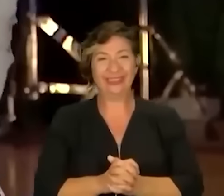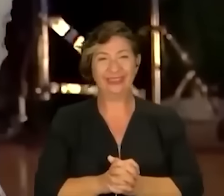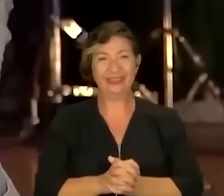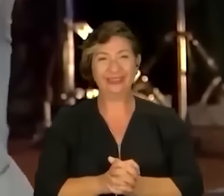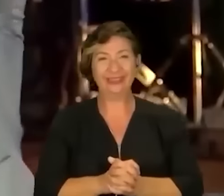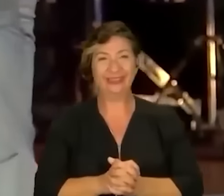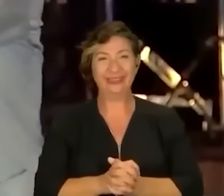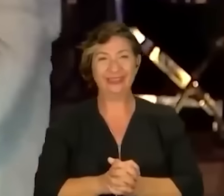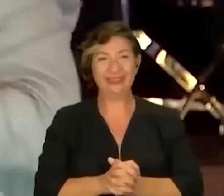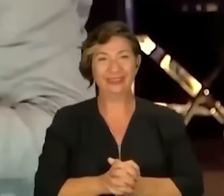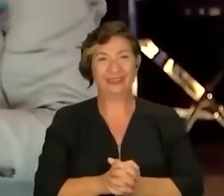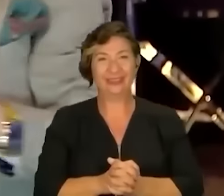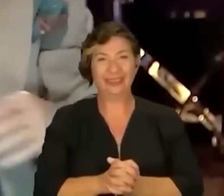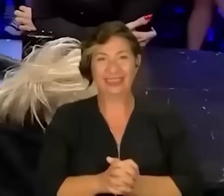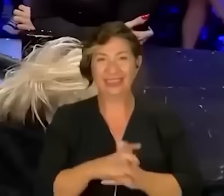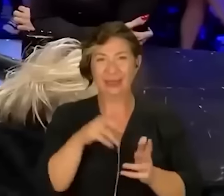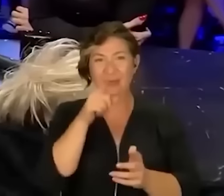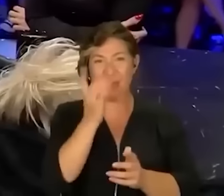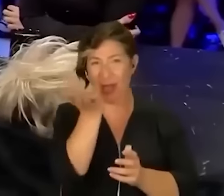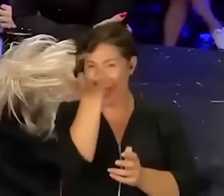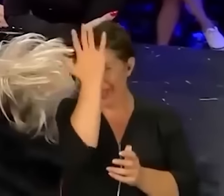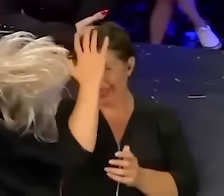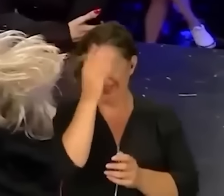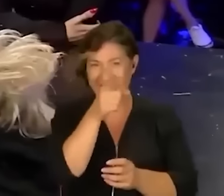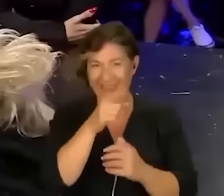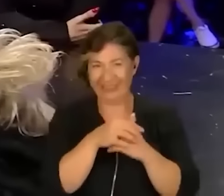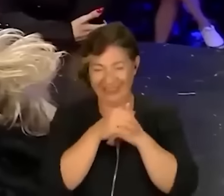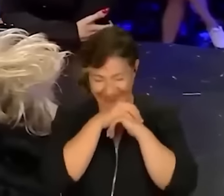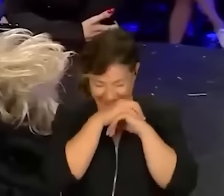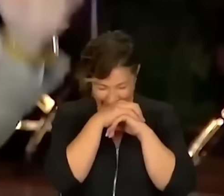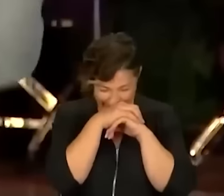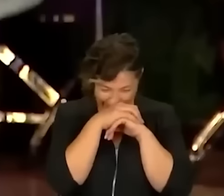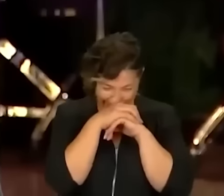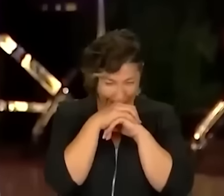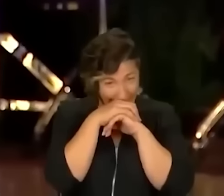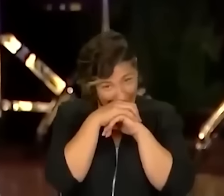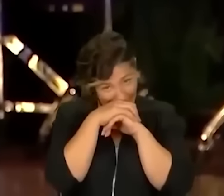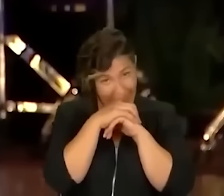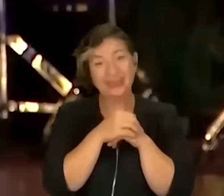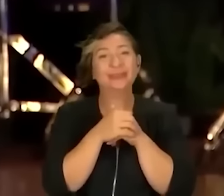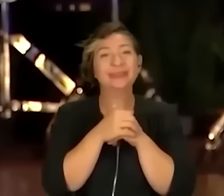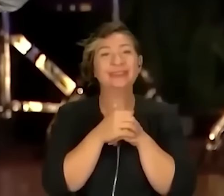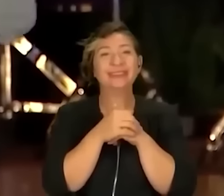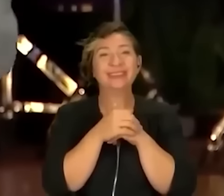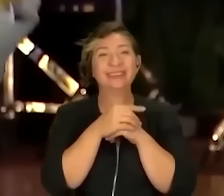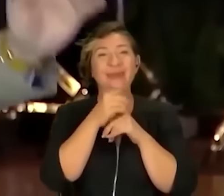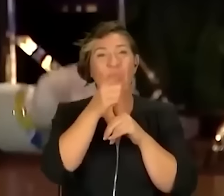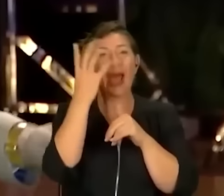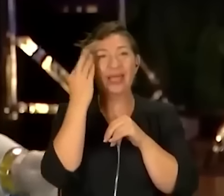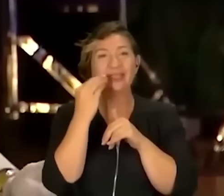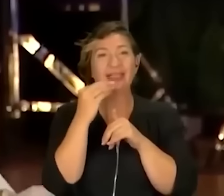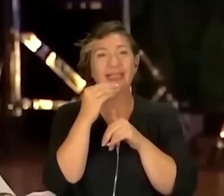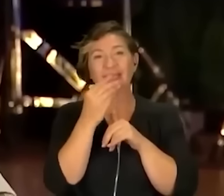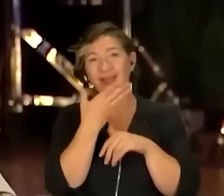bak. Of çok kötüymüş bu. Bak bu yapıştırma. Bu böyle bir yapıştırma ya da şey oldu, böyle diyor